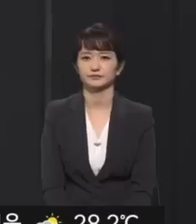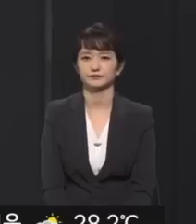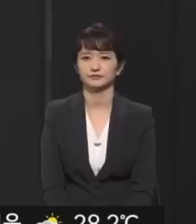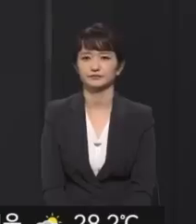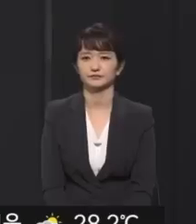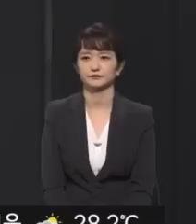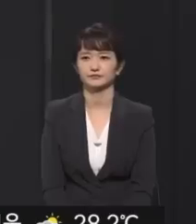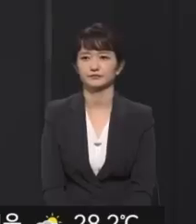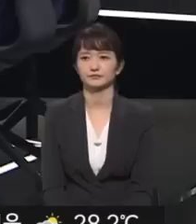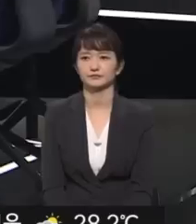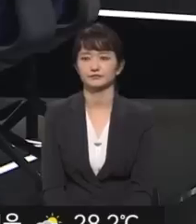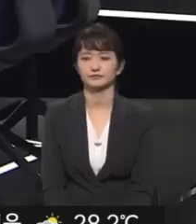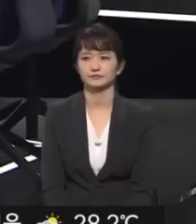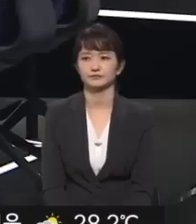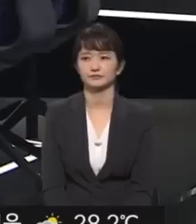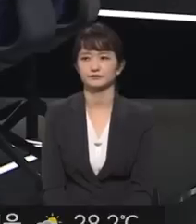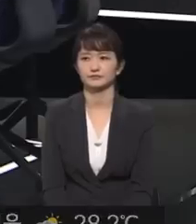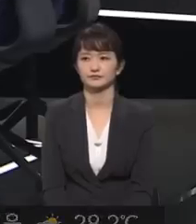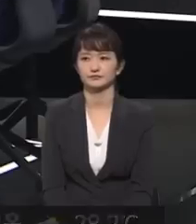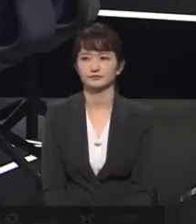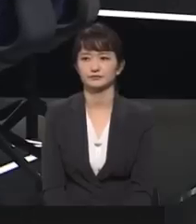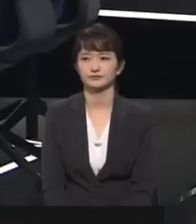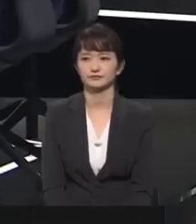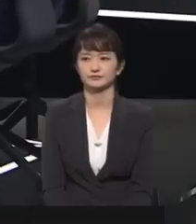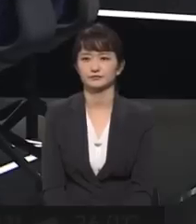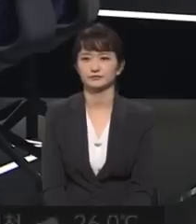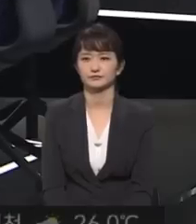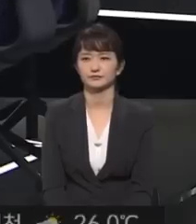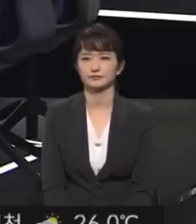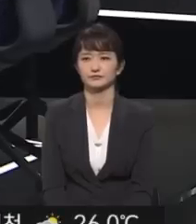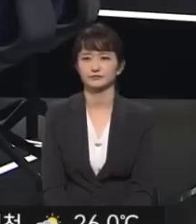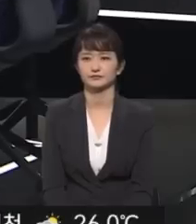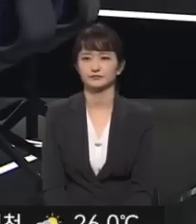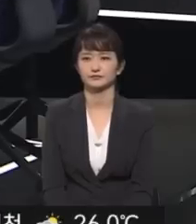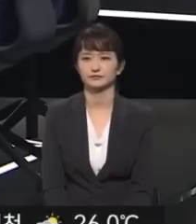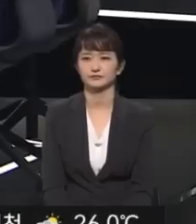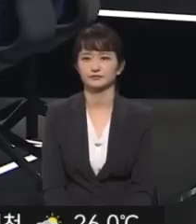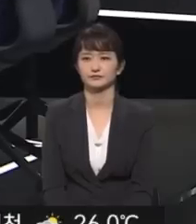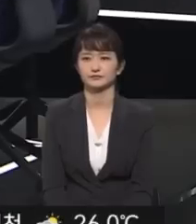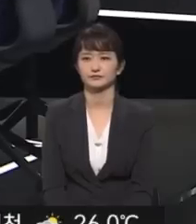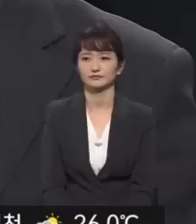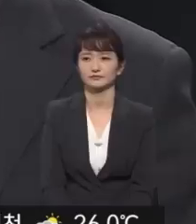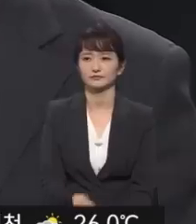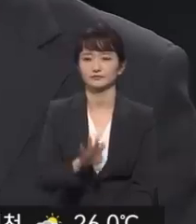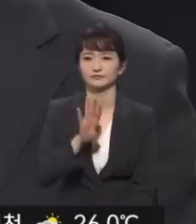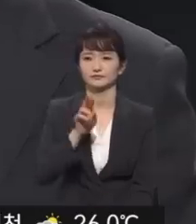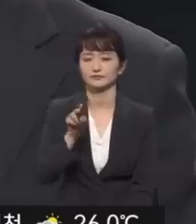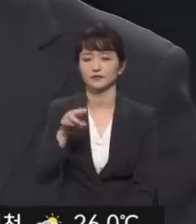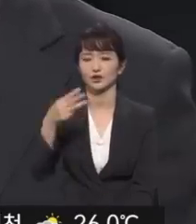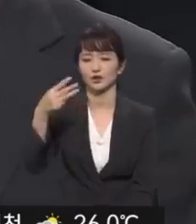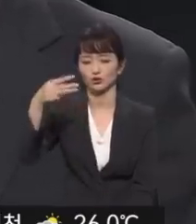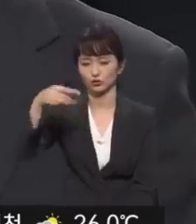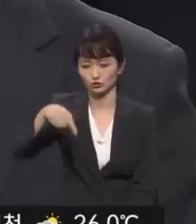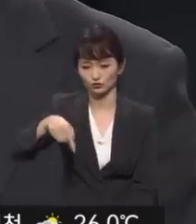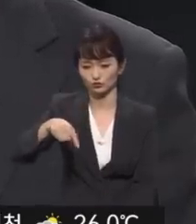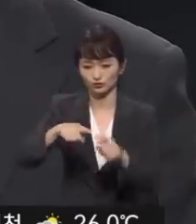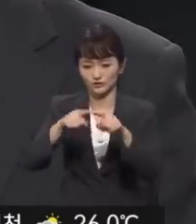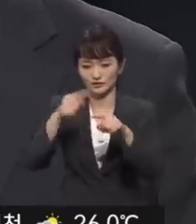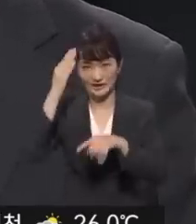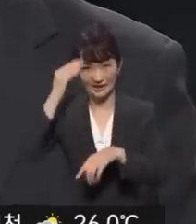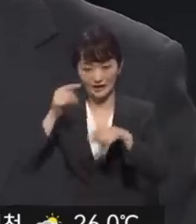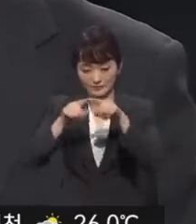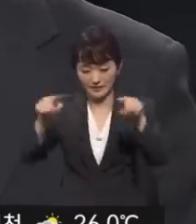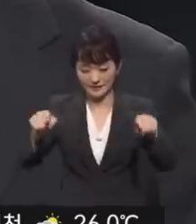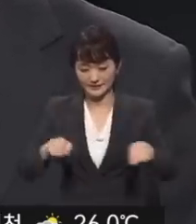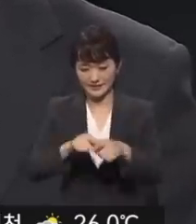벼루 연자 관련자에 갈려 짜 이것도 가는 거죠 그래서 연구할 때 첨단 말을 이제 별호를 뚫을 만큼 먹을 거라서 공부를